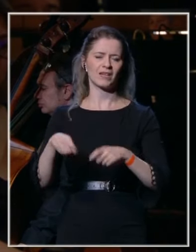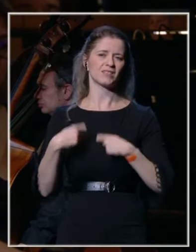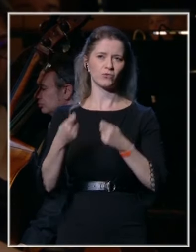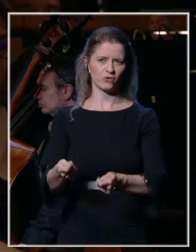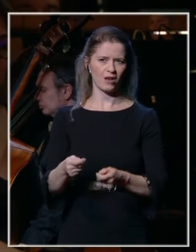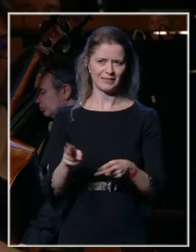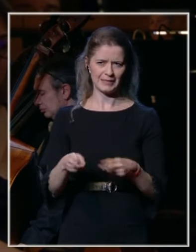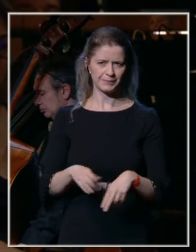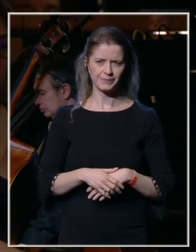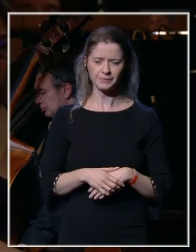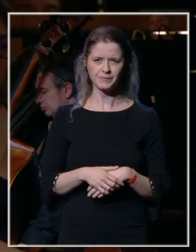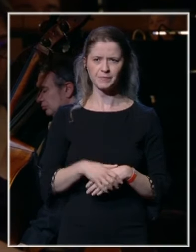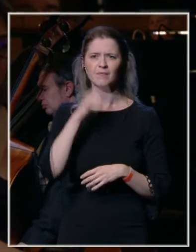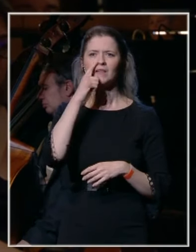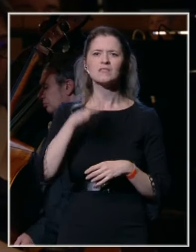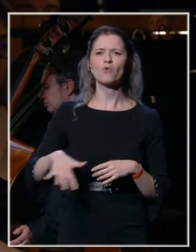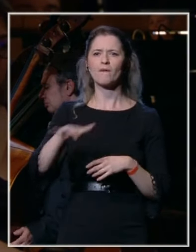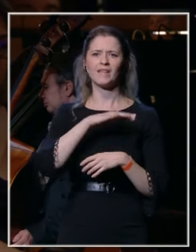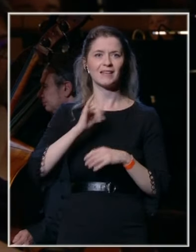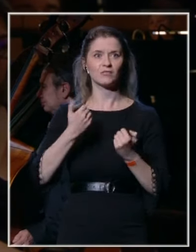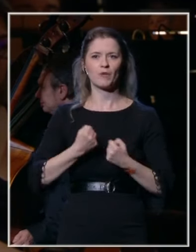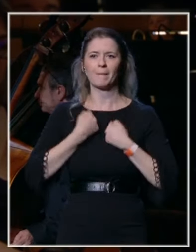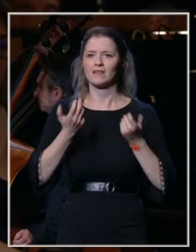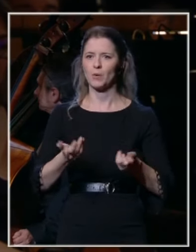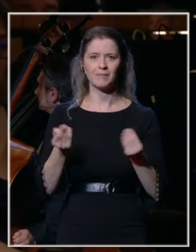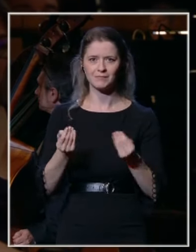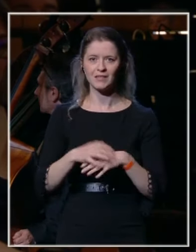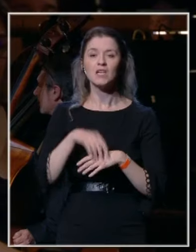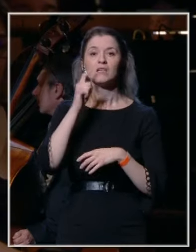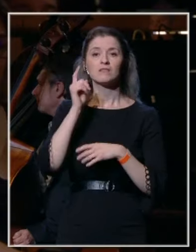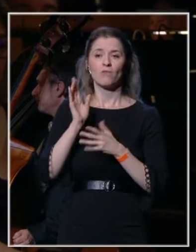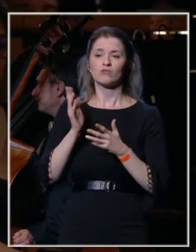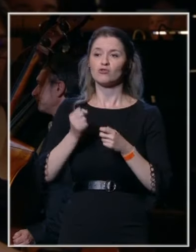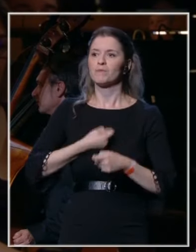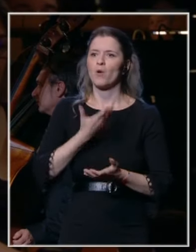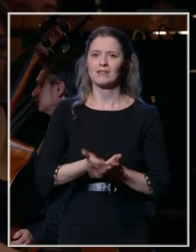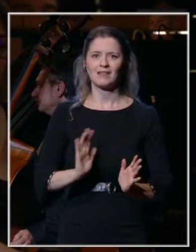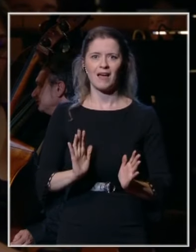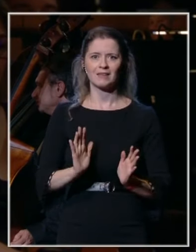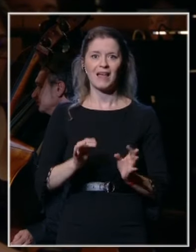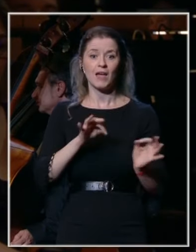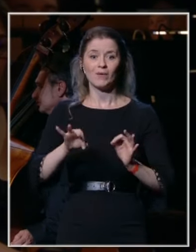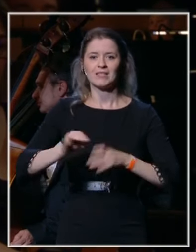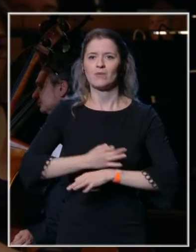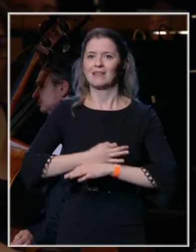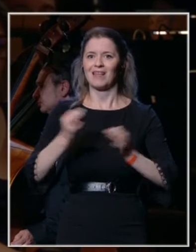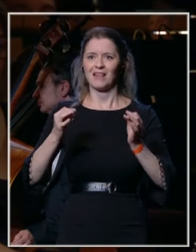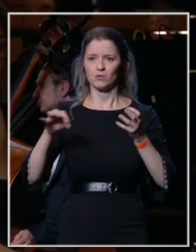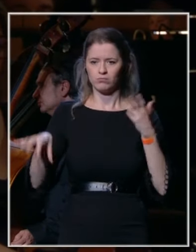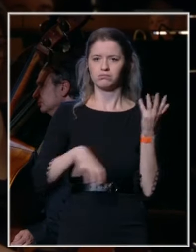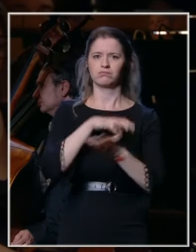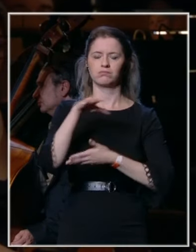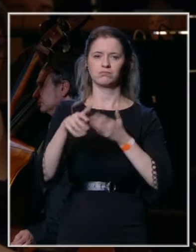A szovjeteket is az döbbentette meg, hogy spontán, mindenfajta előkészület nélkül tört ki.